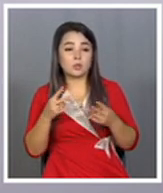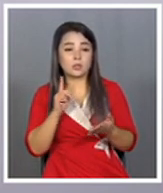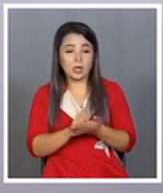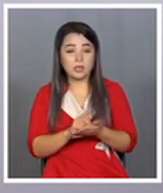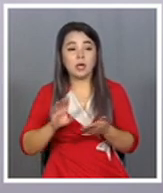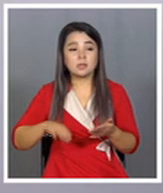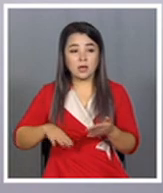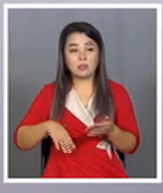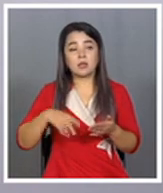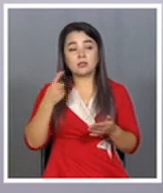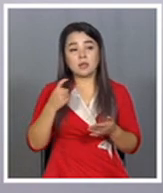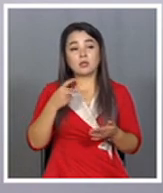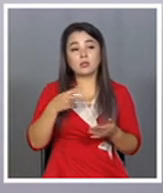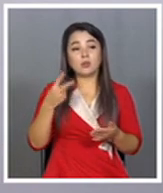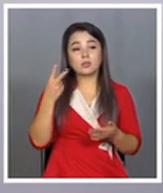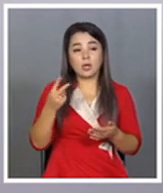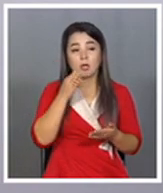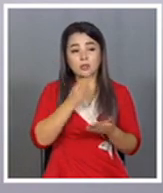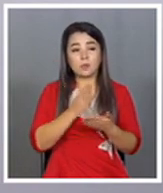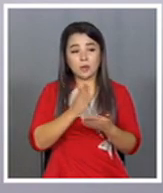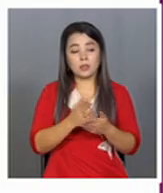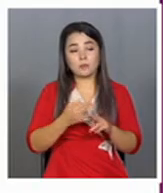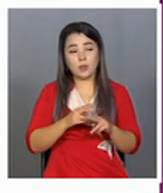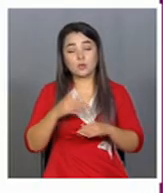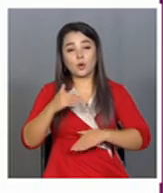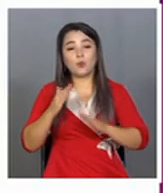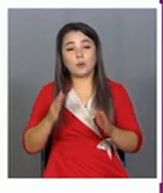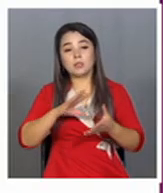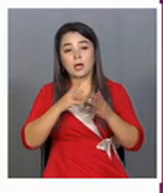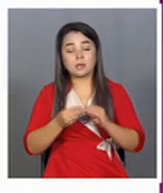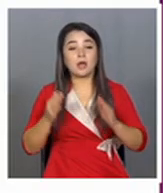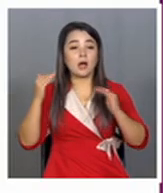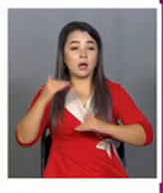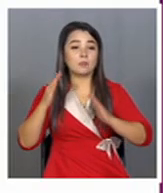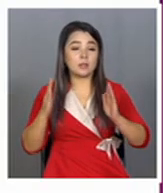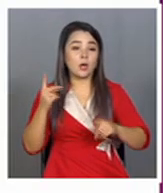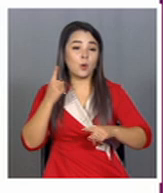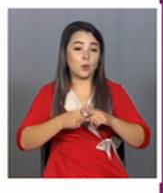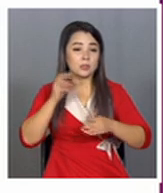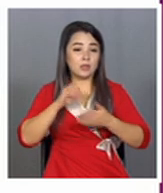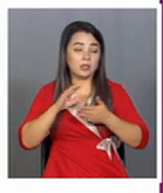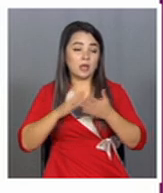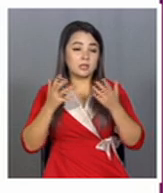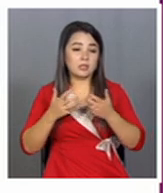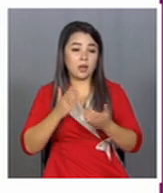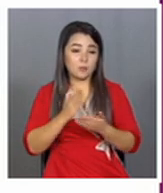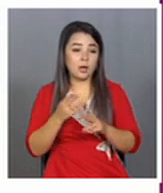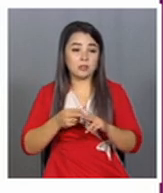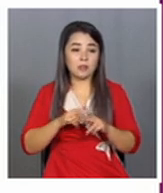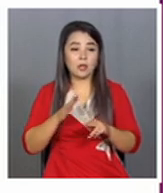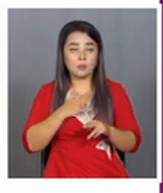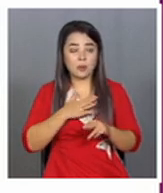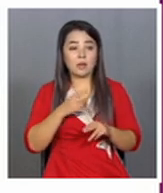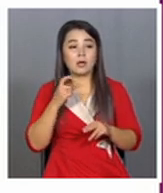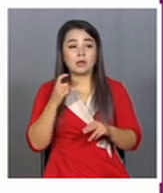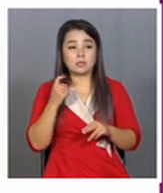Одан X тең 2-ге тең. Тік 4 бұрыштың қабырғалары оң сандармен өлшенеді. Онда біз X тең